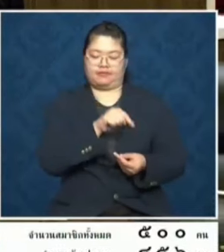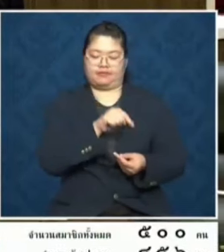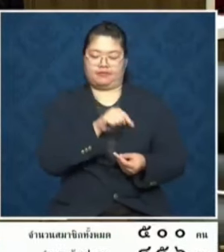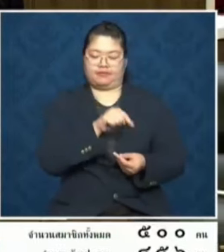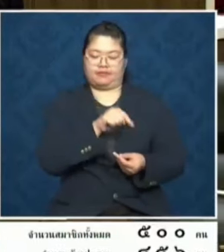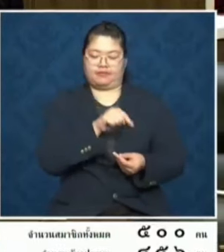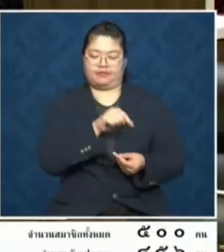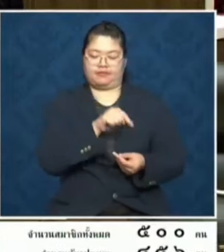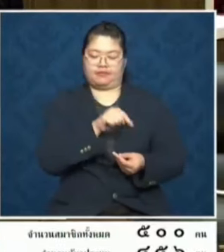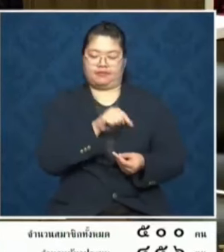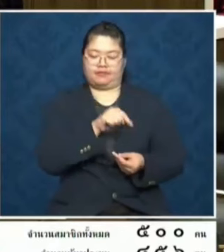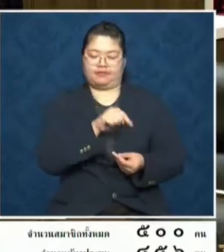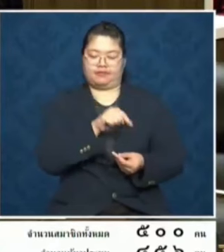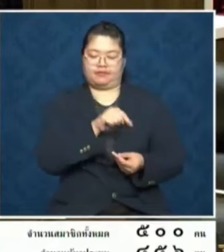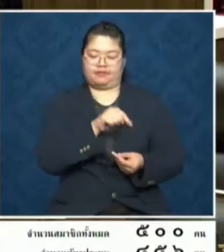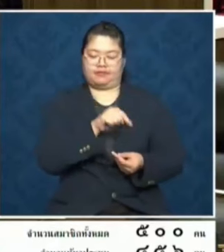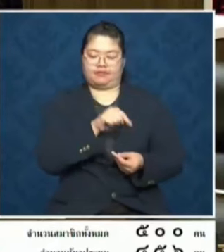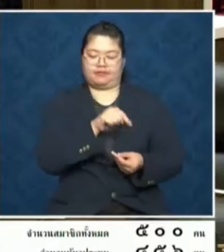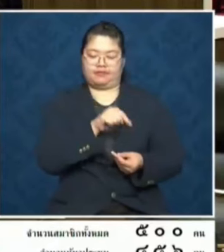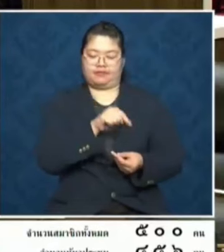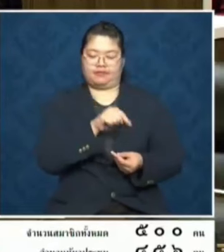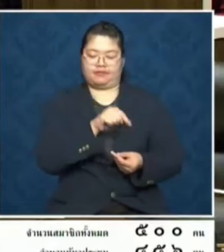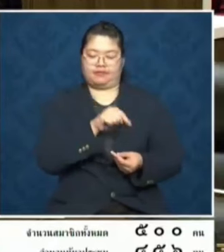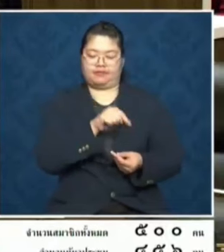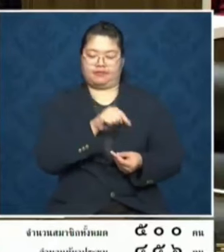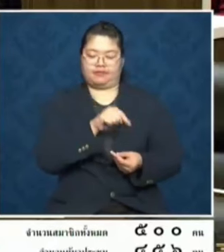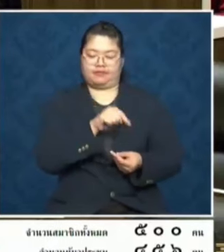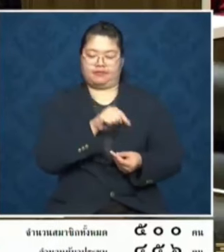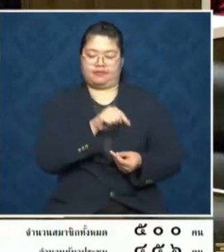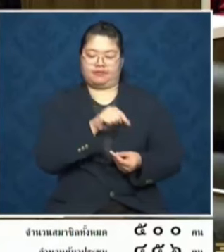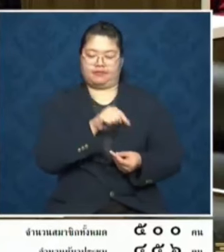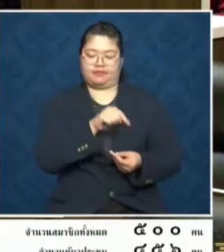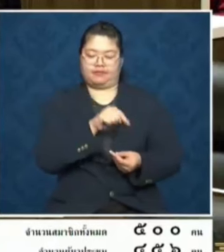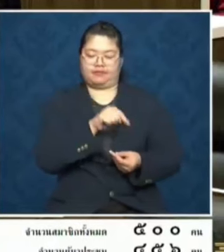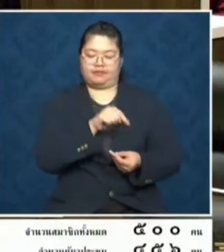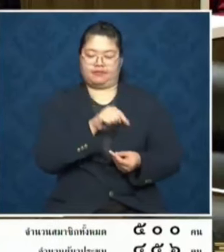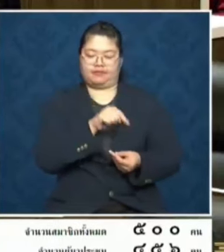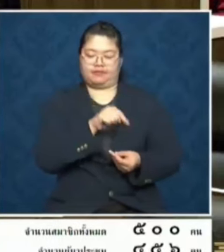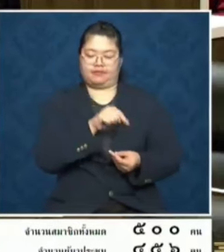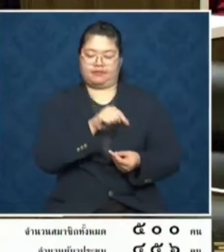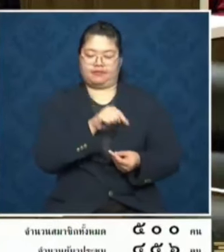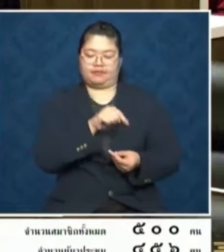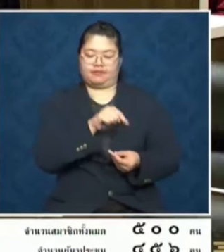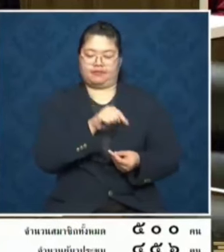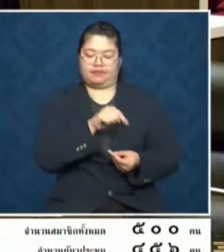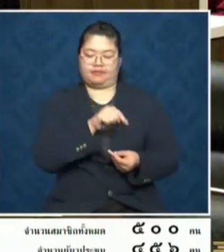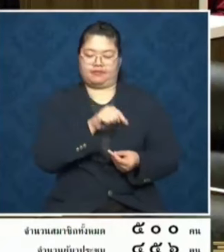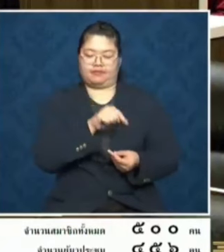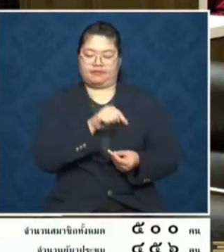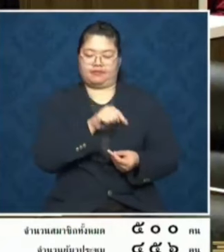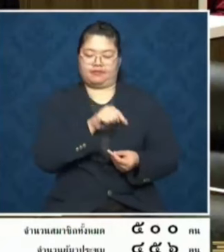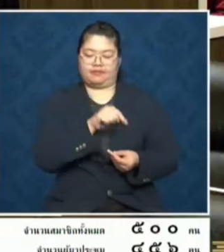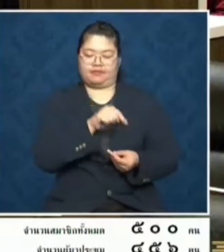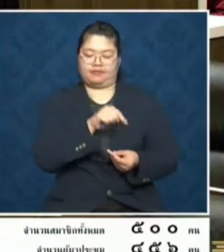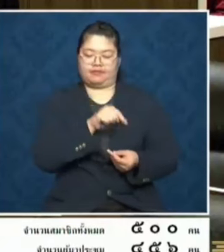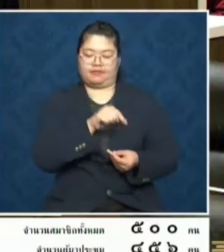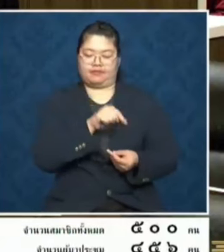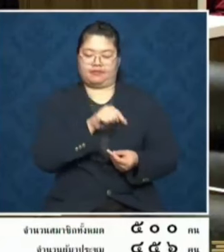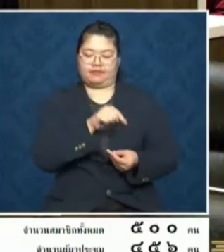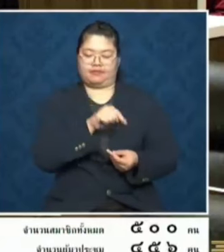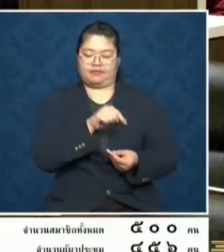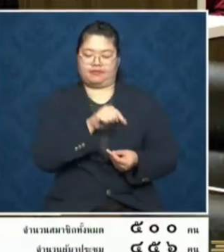องแต่แท้ที่จริงครับท่านประธานไอ้คำว่าตรวจสอบตัวเองเนี่ยมันก็คือการทำตามอำเภอใจ